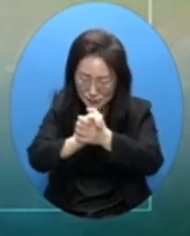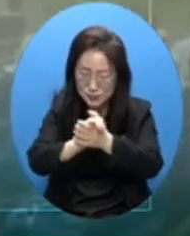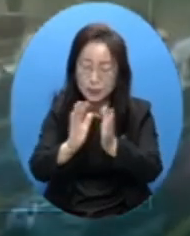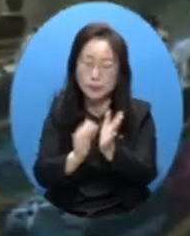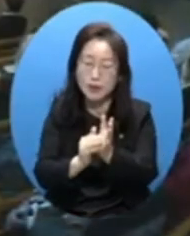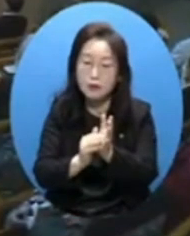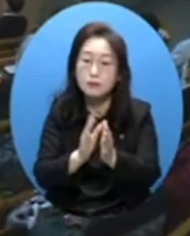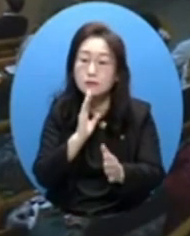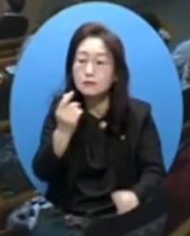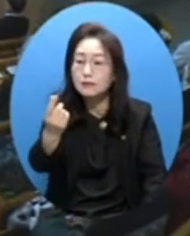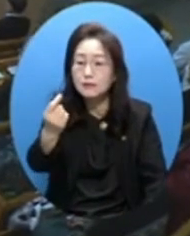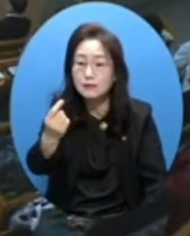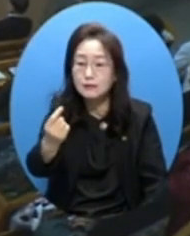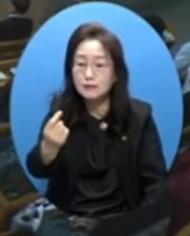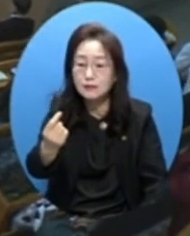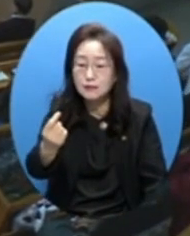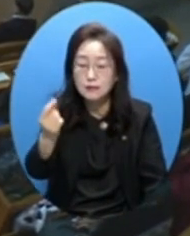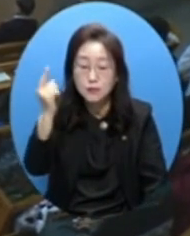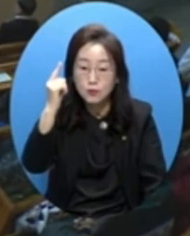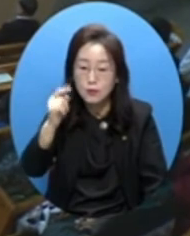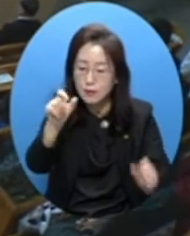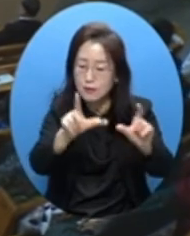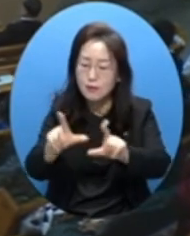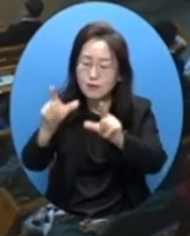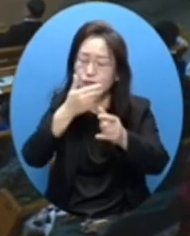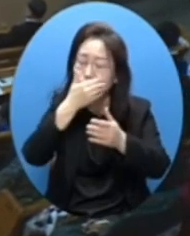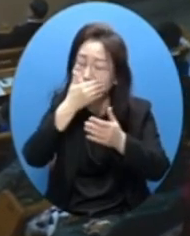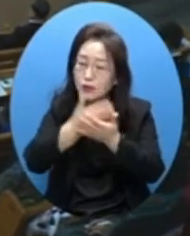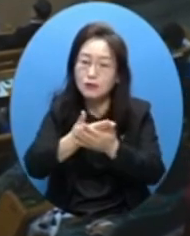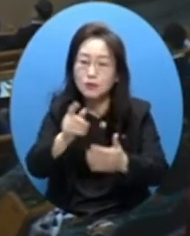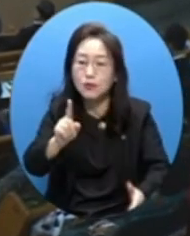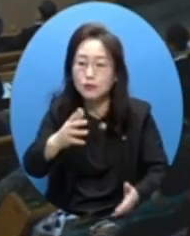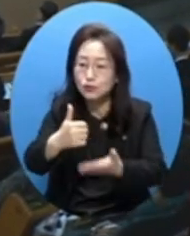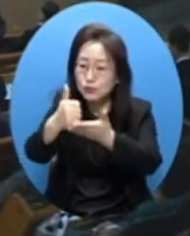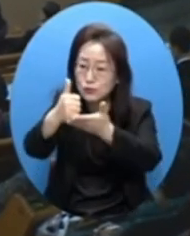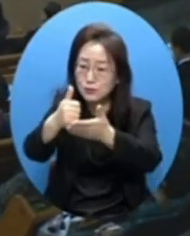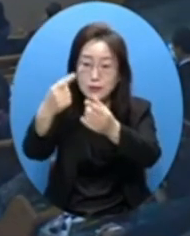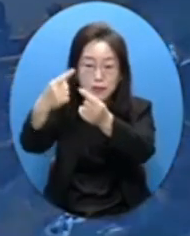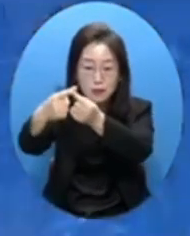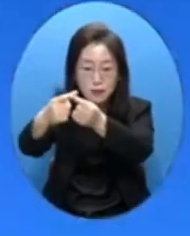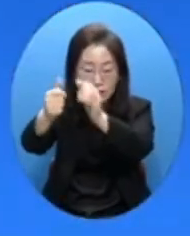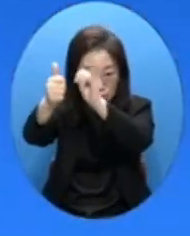정말 그렇죠. 자기 삶의 가장 귀한 것이 주님을 섬기는 것이었고